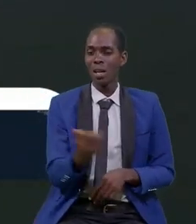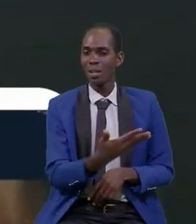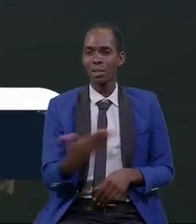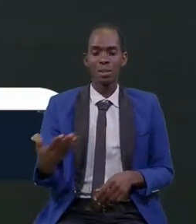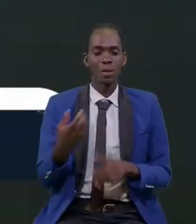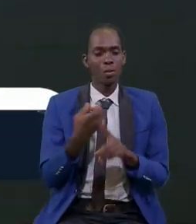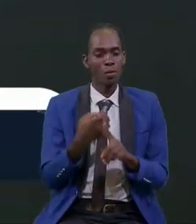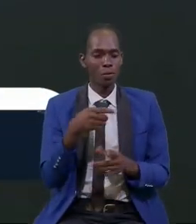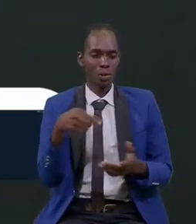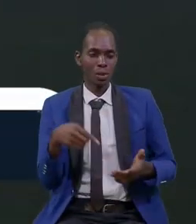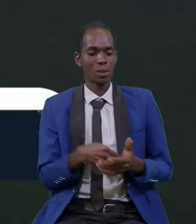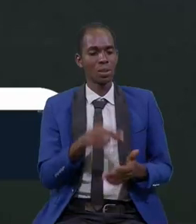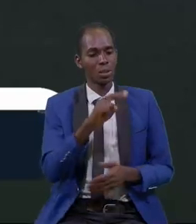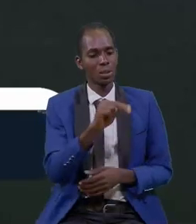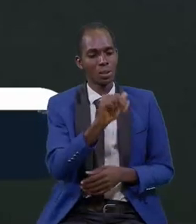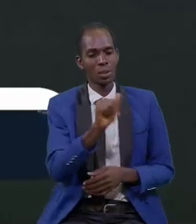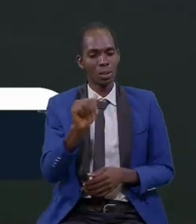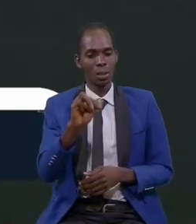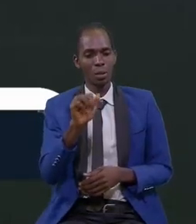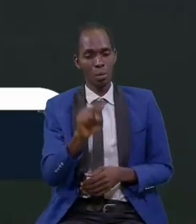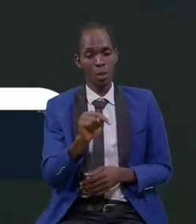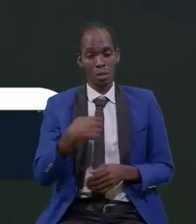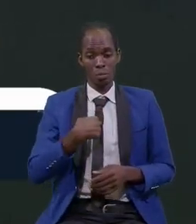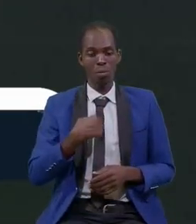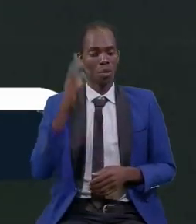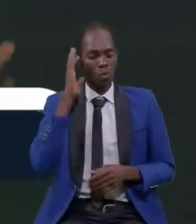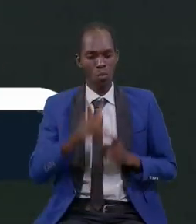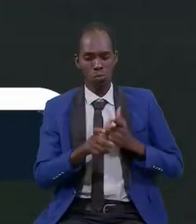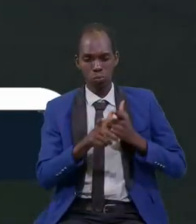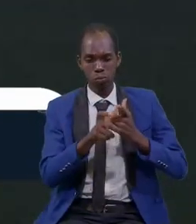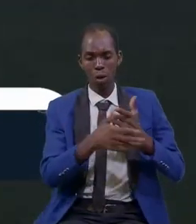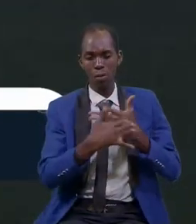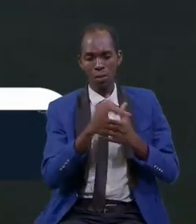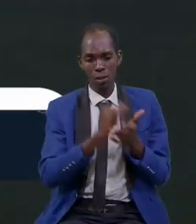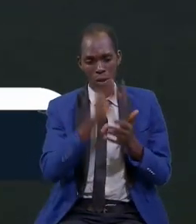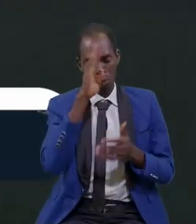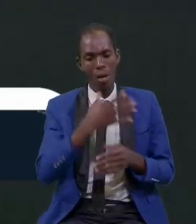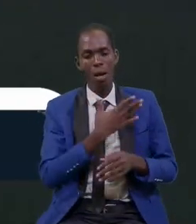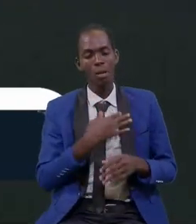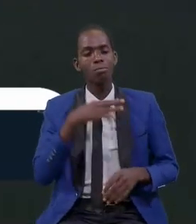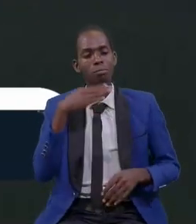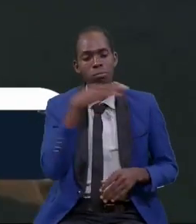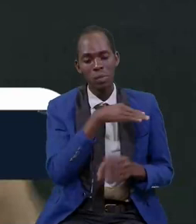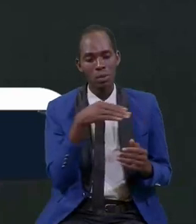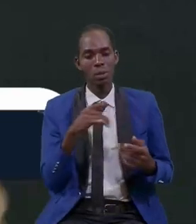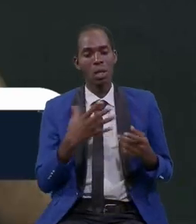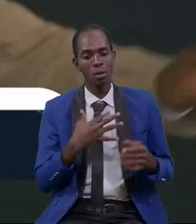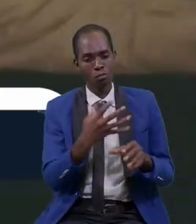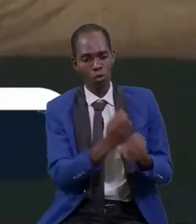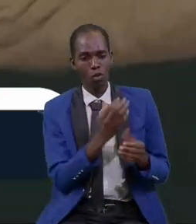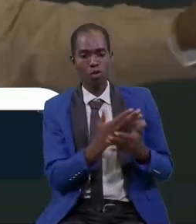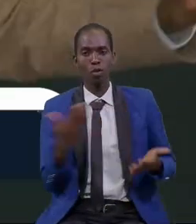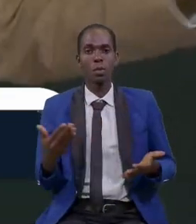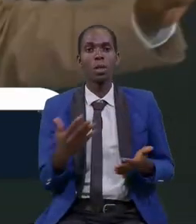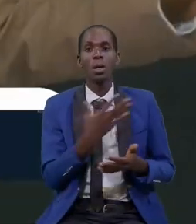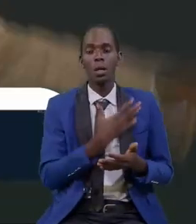d'accepter quelque chose de normal. Je vais courir après lui. Il a couru après lui. Il a menti. Et a obtenu quelque chose. Alors